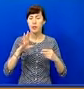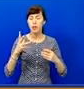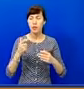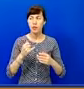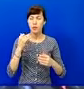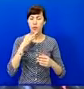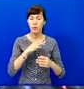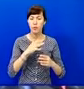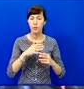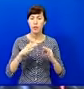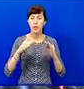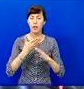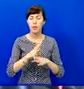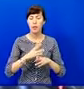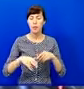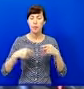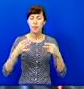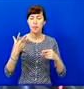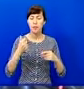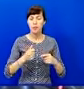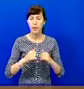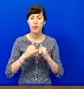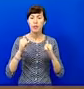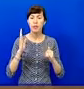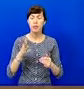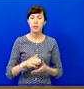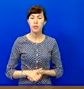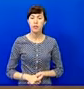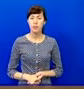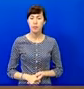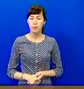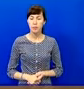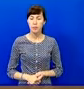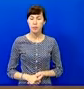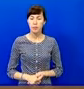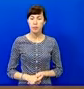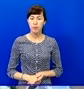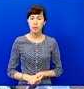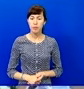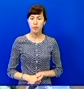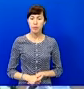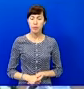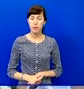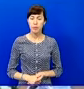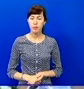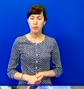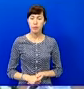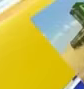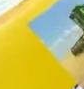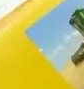көбейіп, ипотекалық кредит алушылар саны да арта түспек. Кенжехан Дүйсенбі, Әли Мәлік, Рауан Тастанбеков, оңтүстік ақпарат.